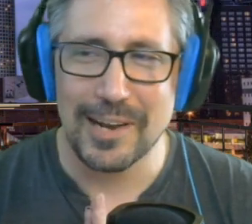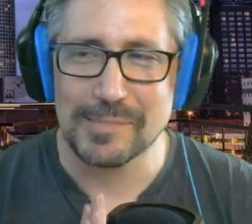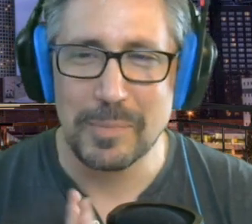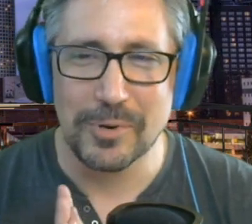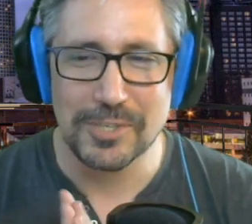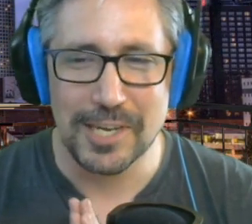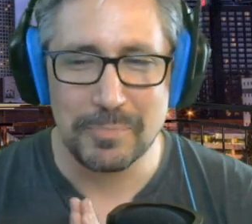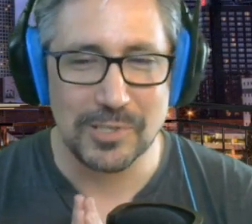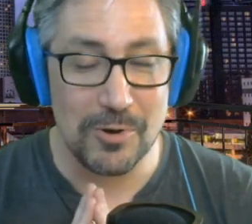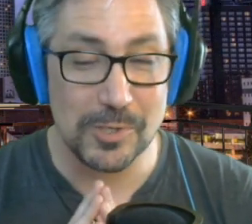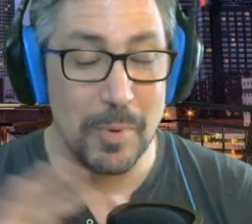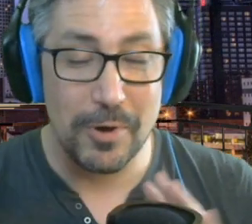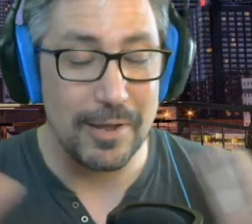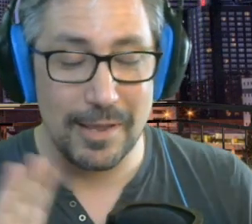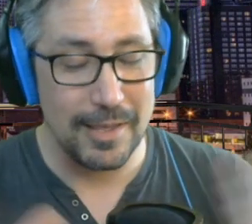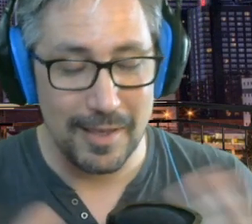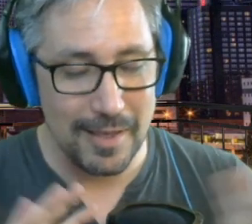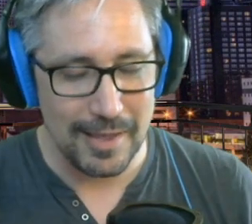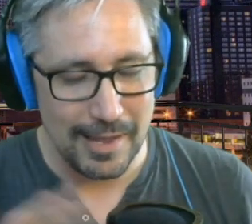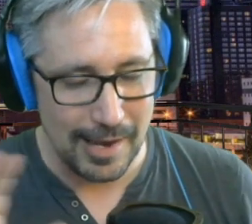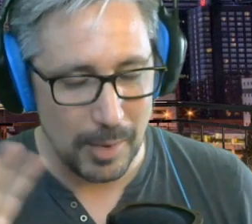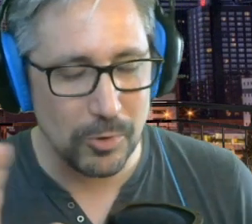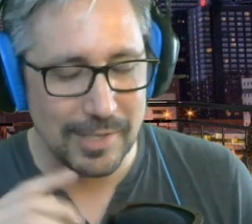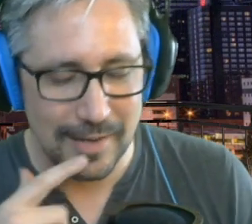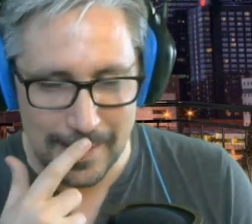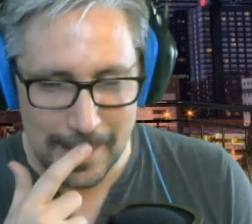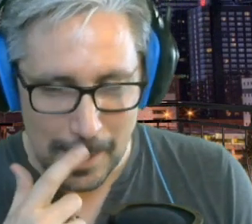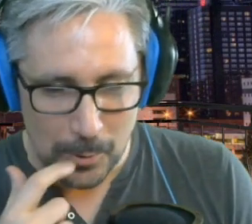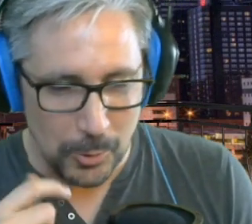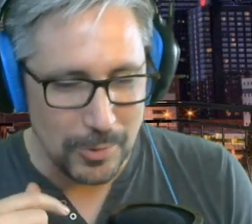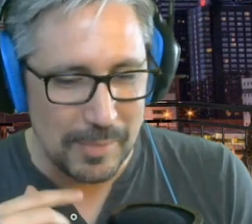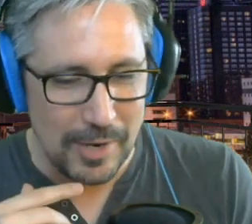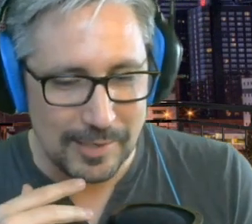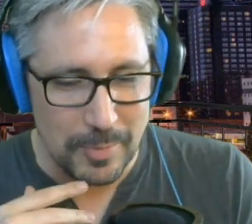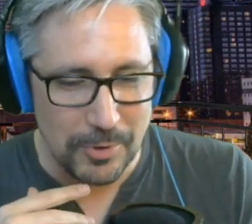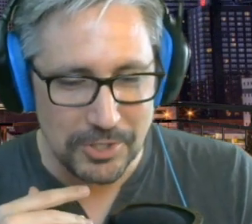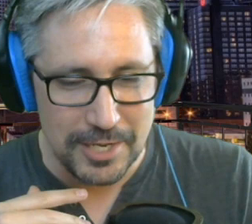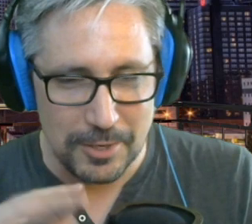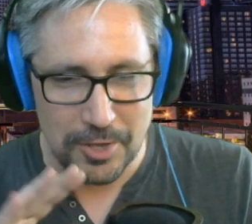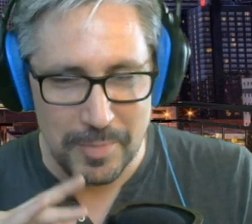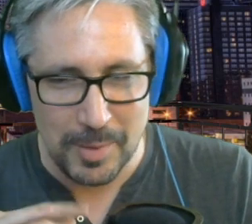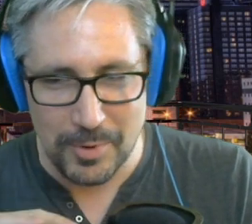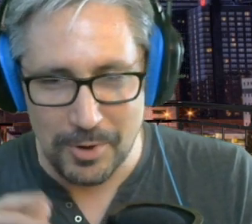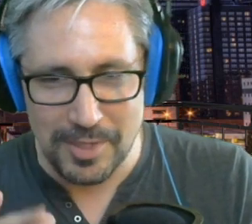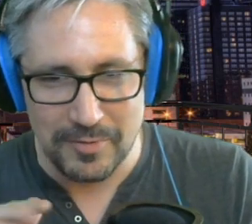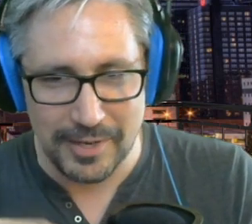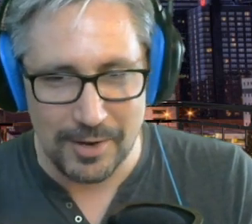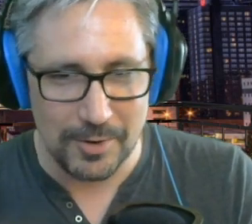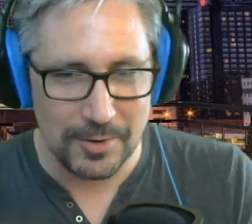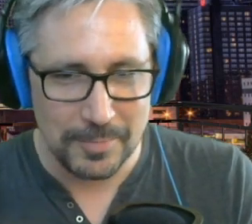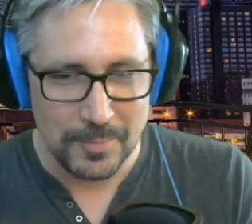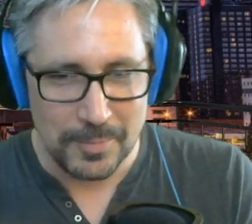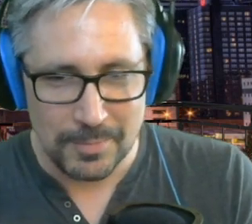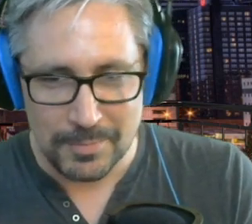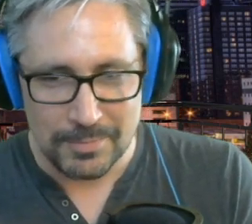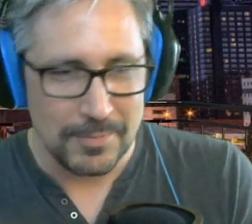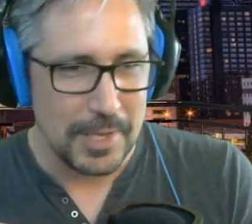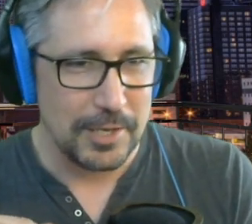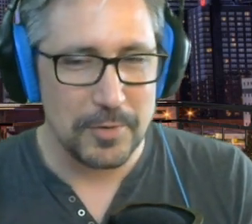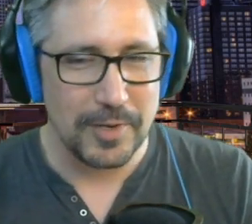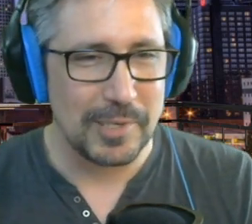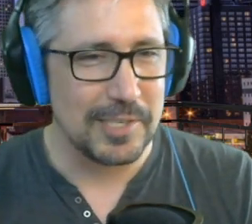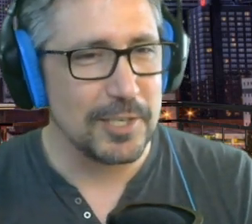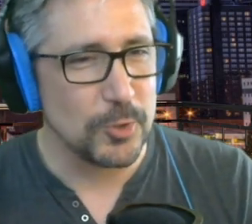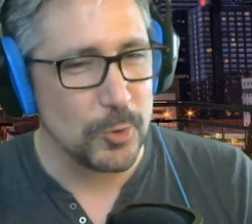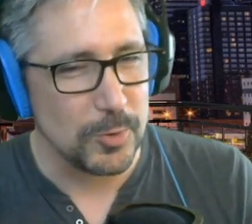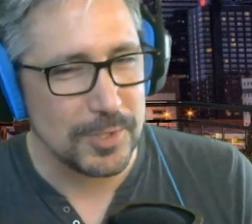s'appeler la semaine prochaine, parce que là en ce moment elle a beaucoup de travail. On doit s'appeler la semaine prochaine. Normalement en avril,